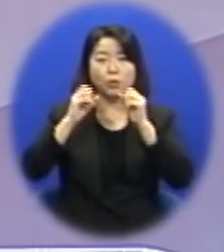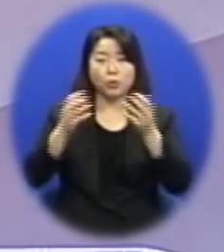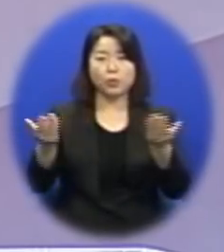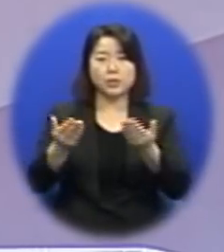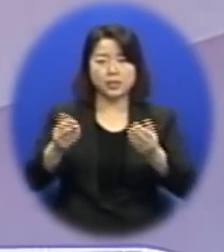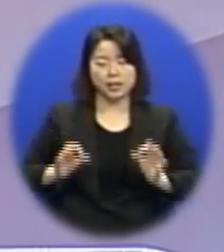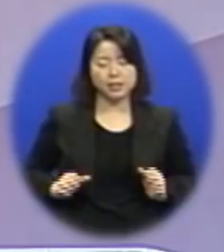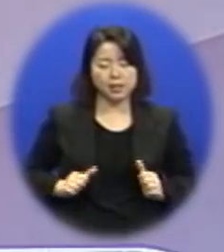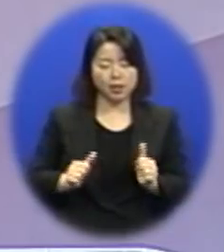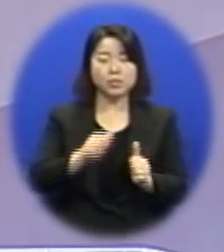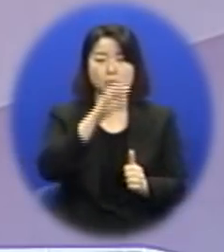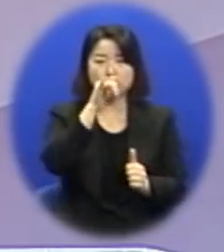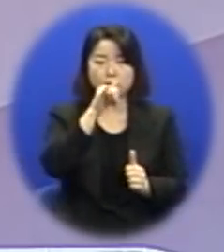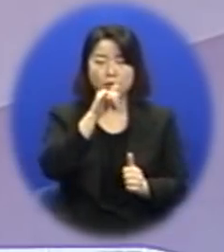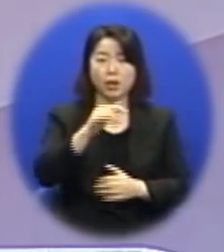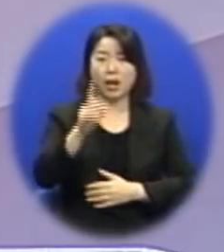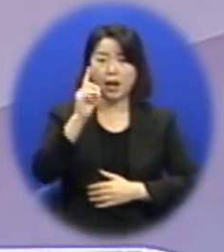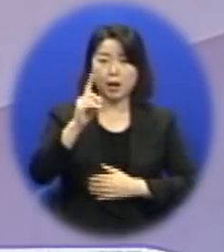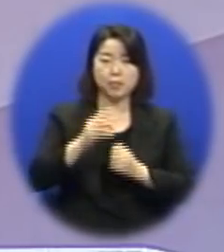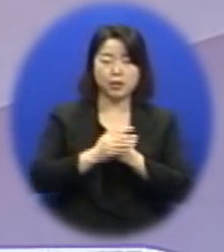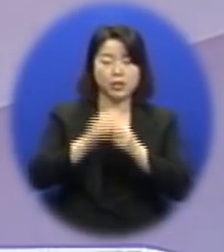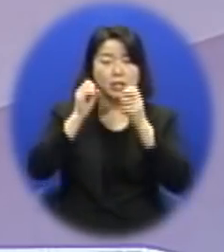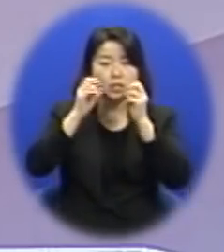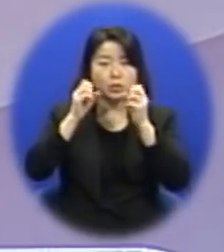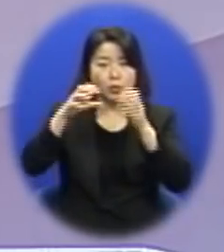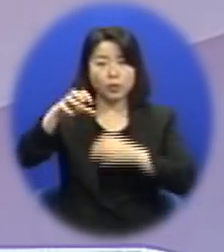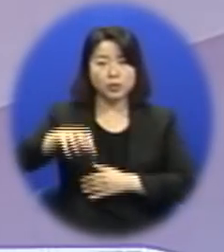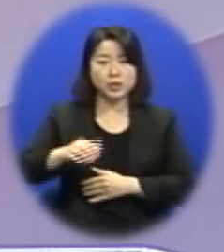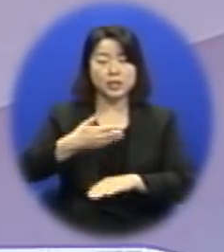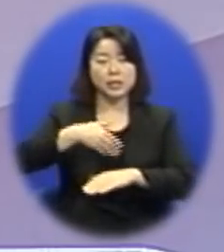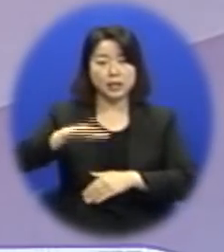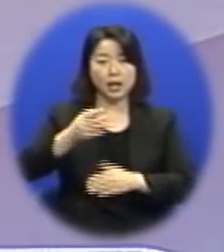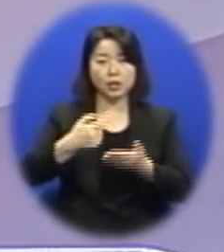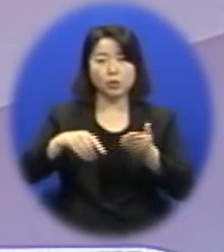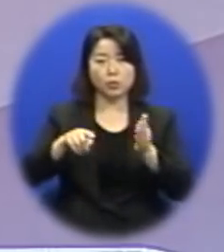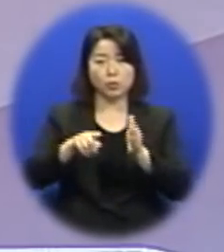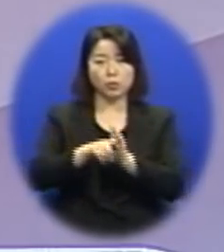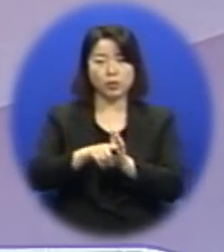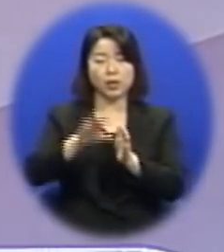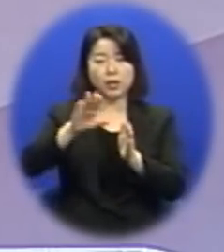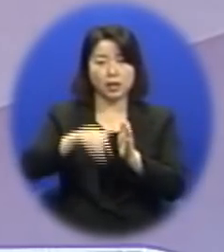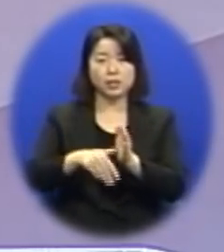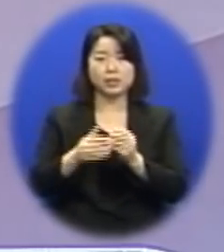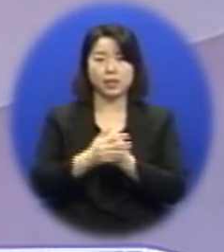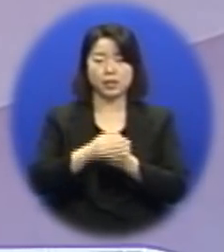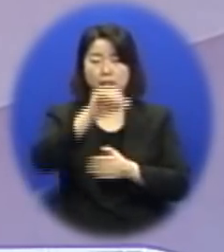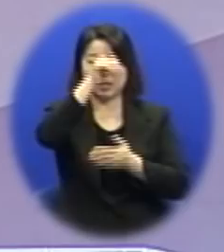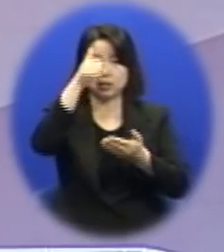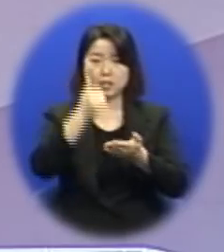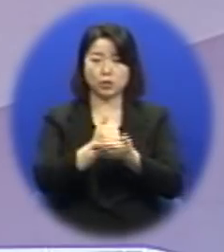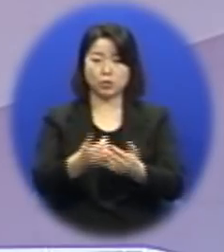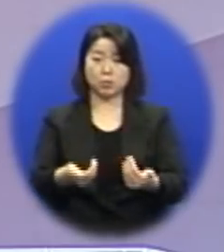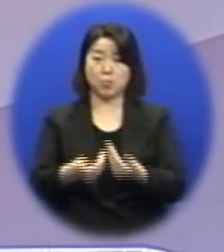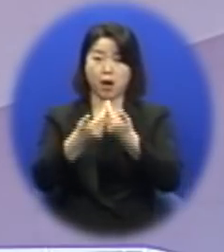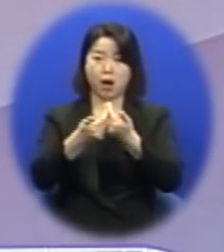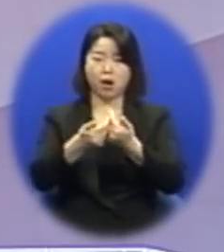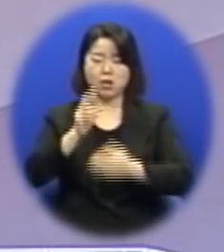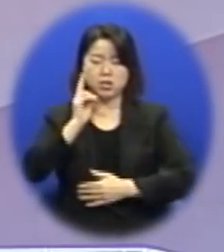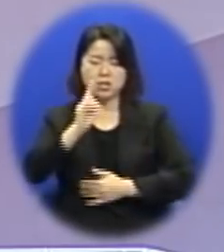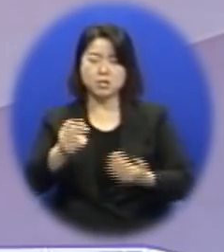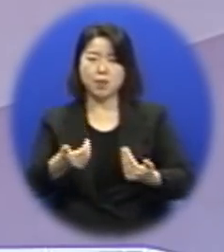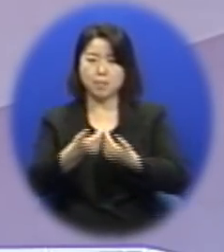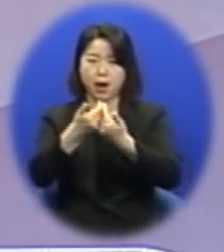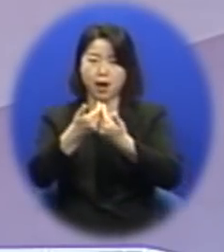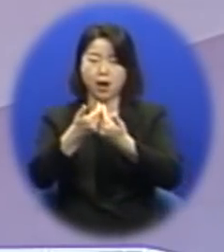했습니다 한번은 선교지를 가려고 할 때 장로님들이 반대를 해요 극 반대를